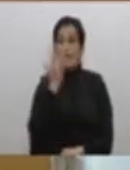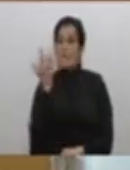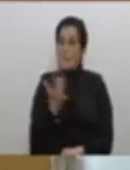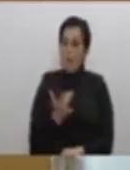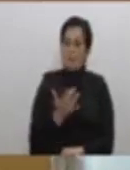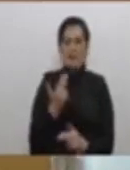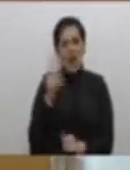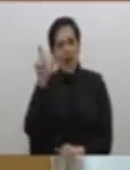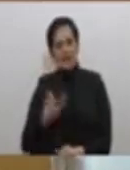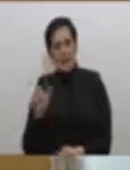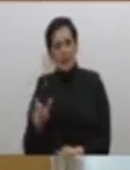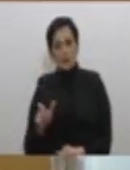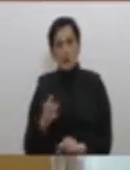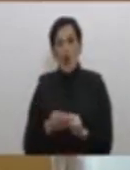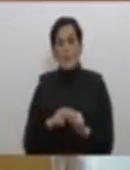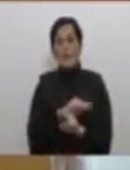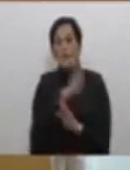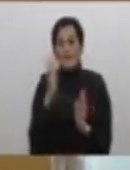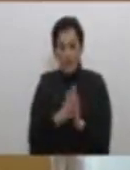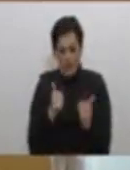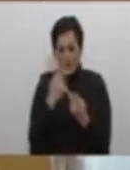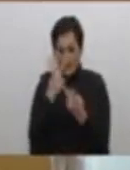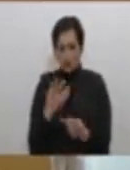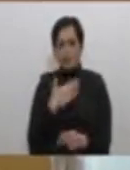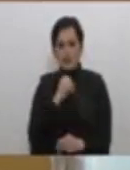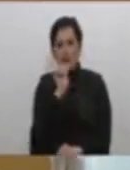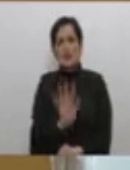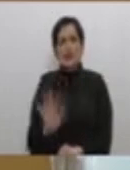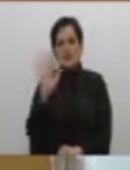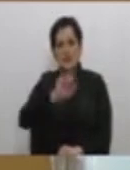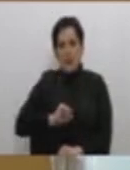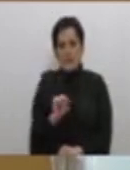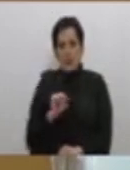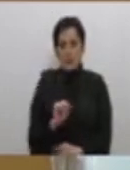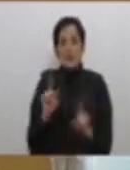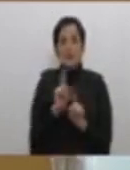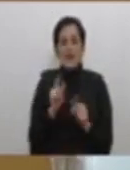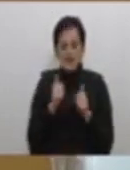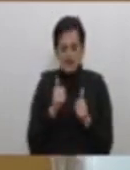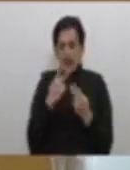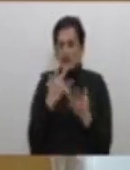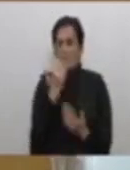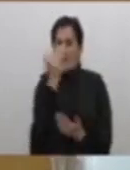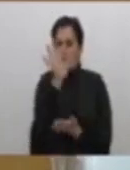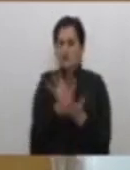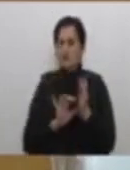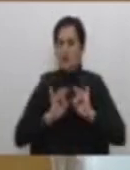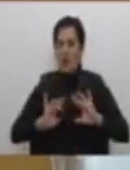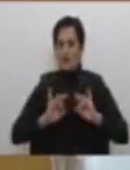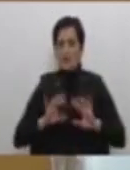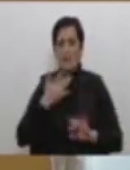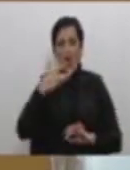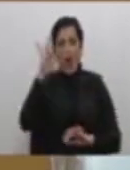ადამიანურად. Ამ ყველაფერს კარგად ხედავენ ჩვენი დასავლელი მეგობრები, რასაც კარგად ასახავს მათი განცხადებები. Amerikis